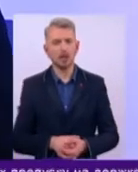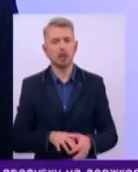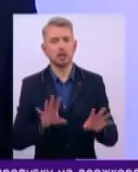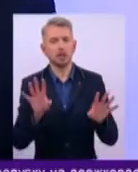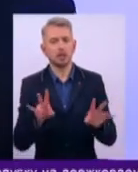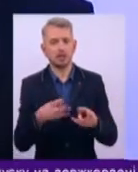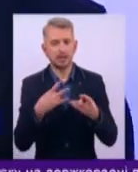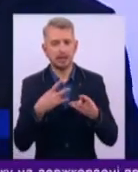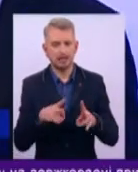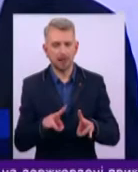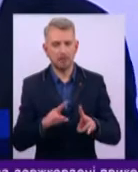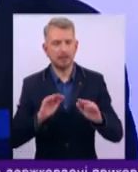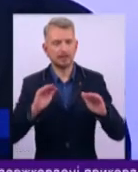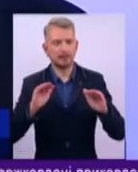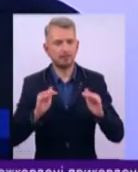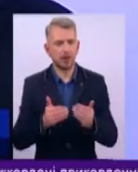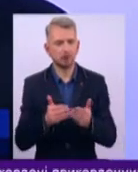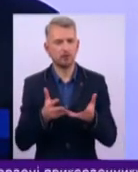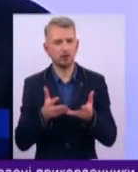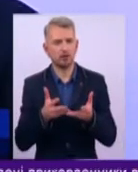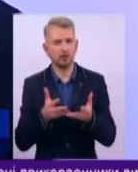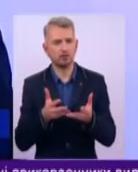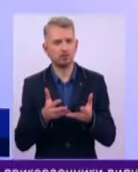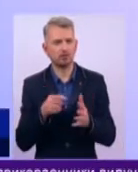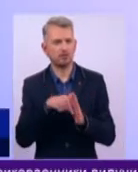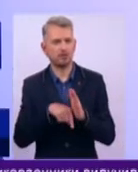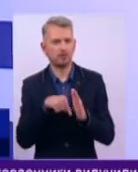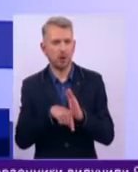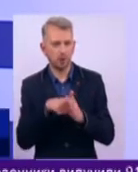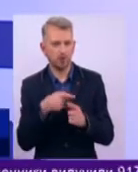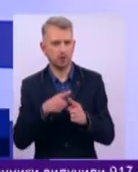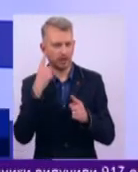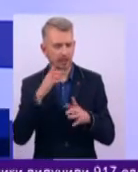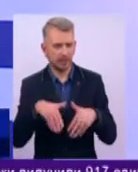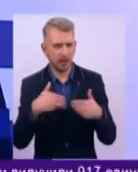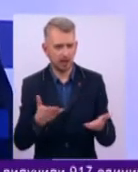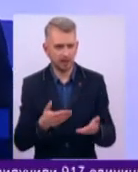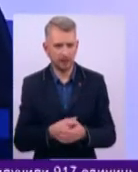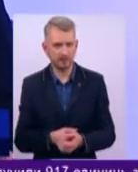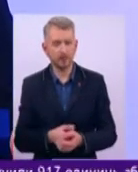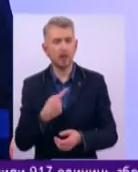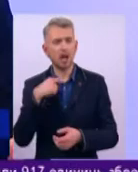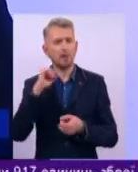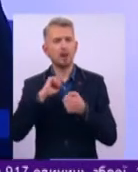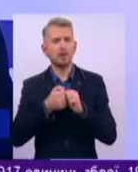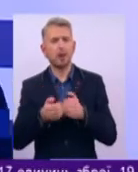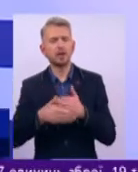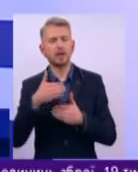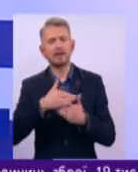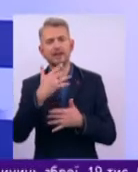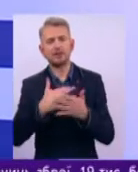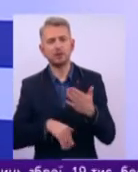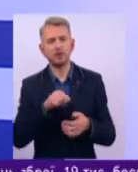треба зменшувати вагу і цих ініціатив. Я пам'ятаю, до речі, санкційний список, він